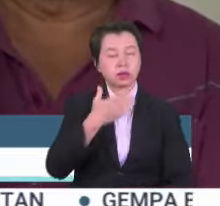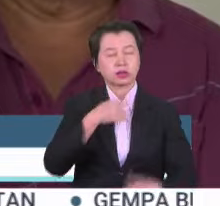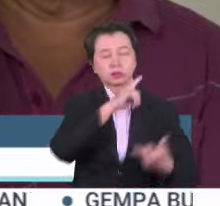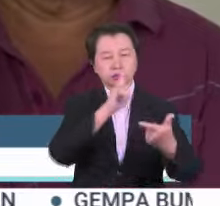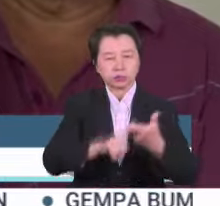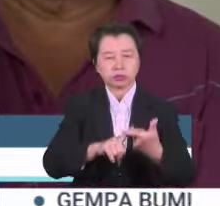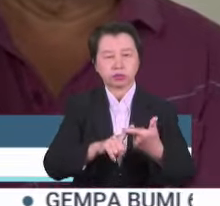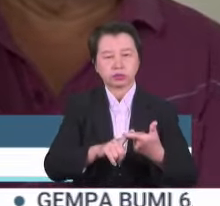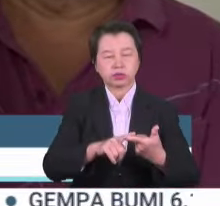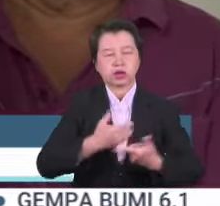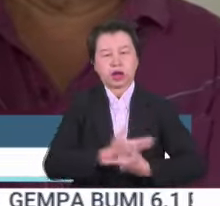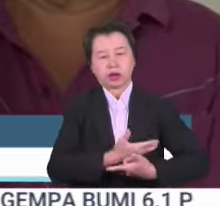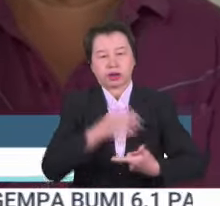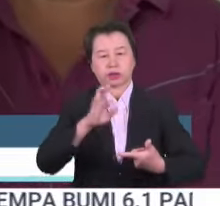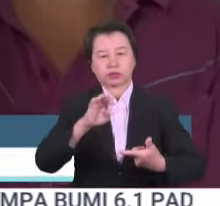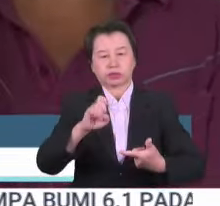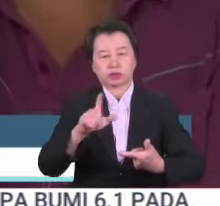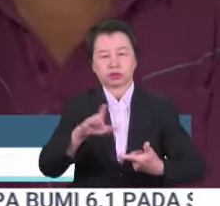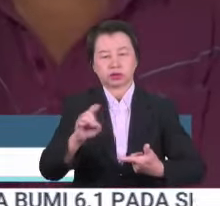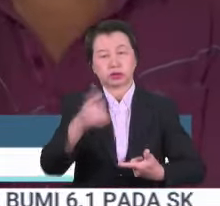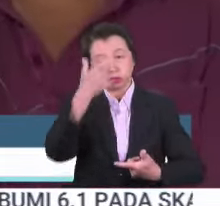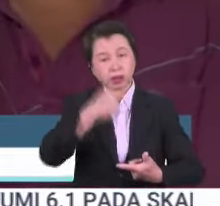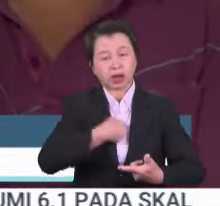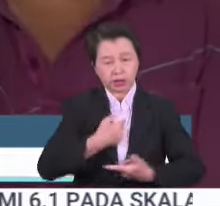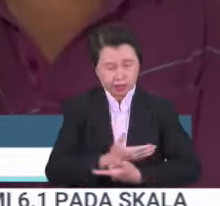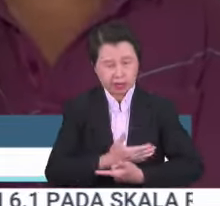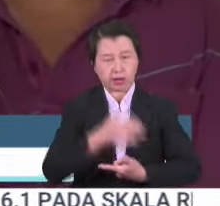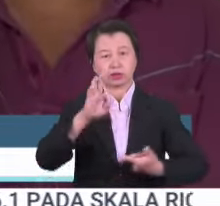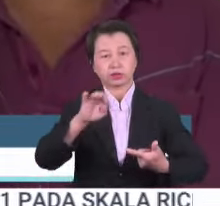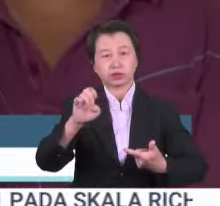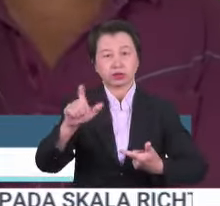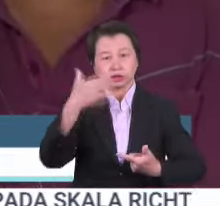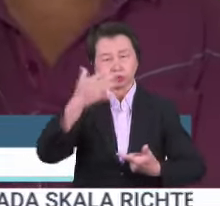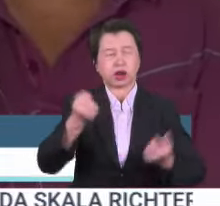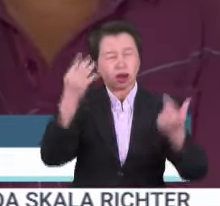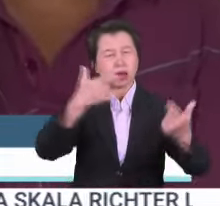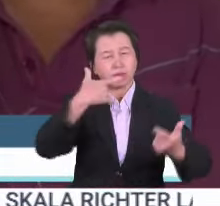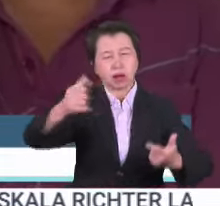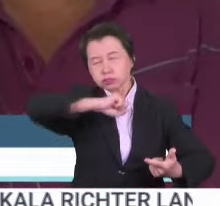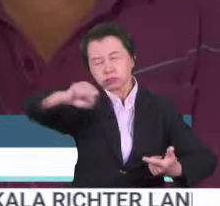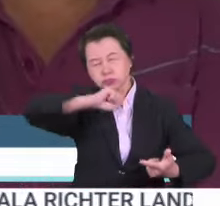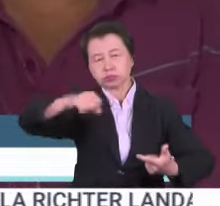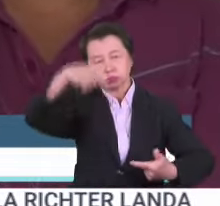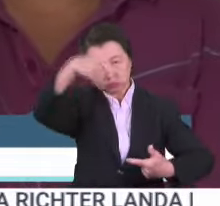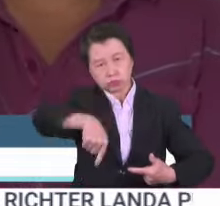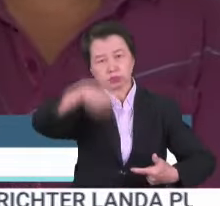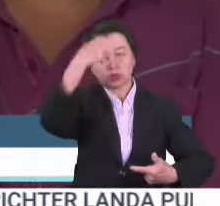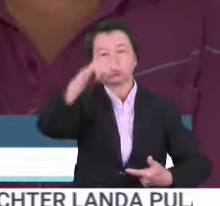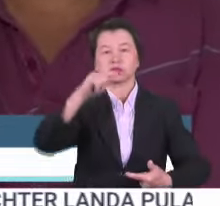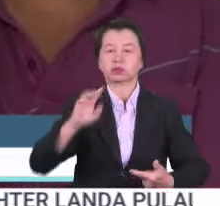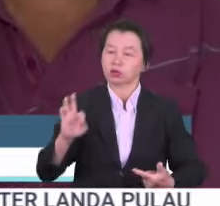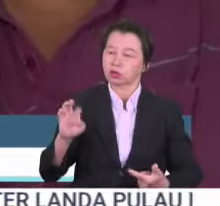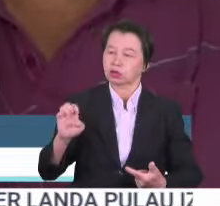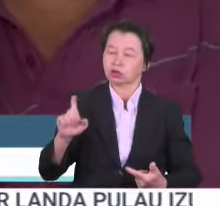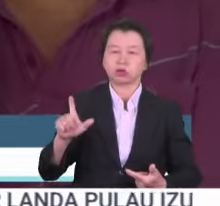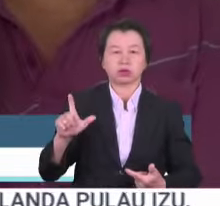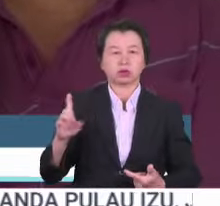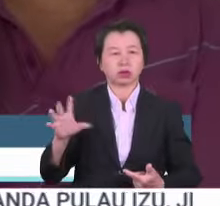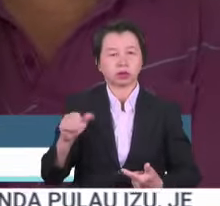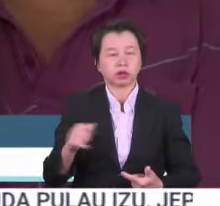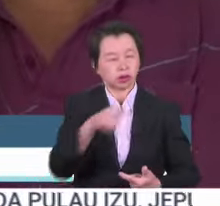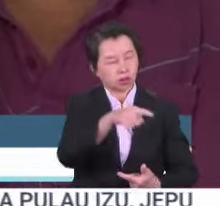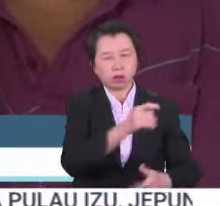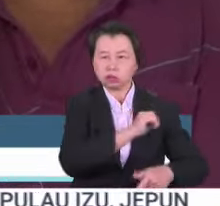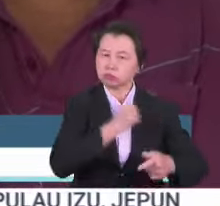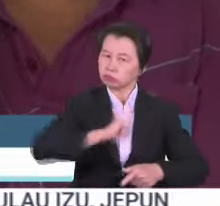kami Anak Felda. So hari ini saya pakai baju kami Anak Felda sebab apa? Kita dah memperjuangkan kami Anak Felda ini sekian lama. Sekian lama untuk menjuangkan hak-hak peroka,